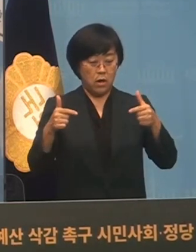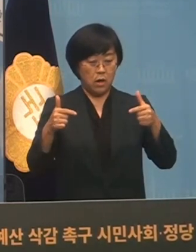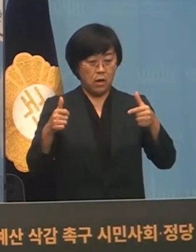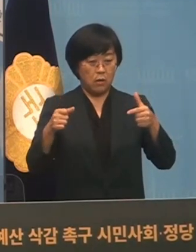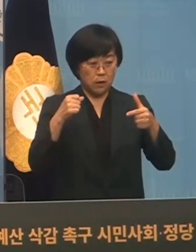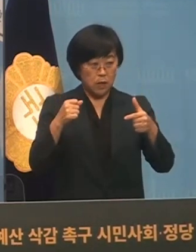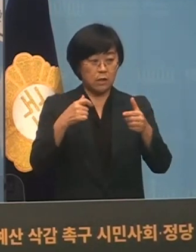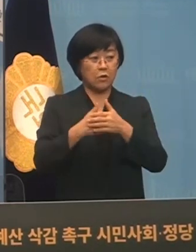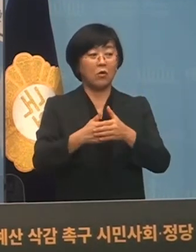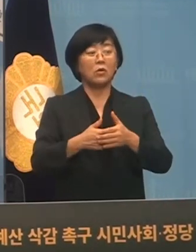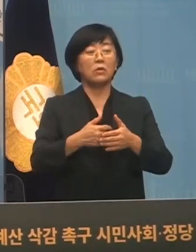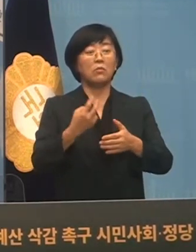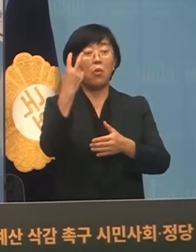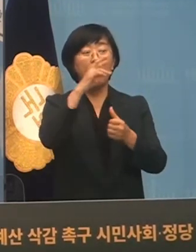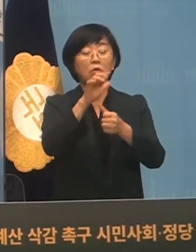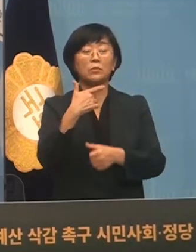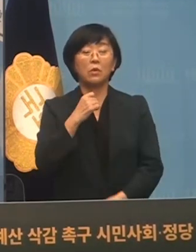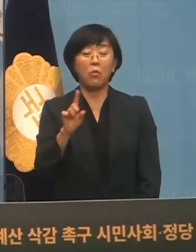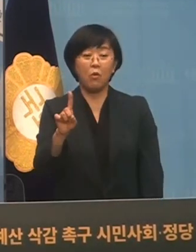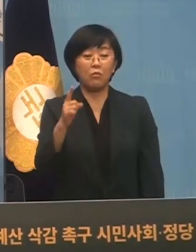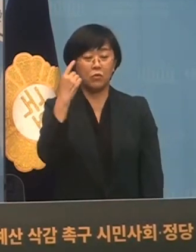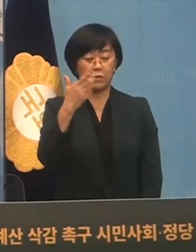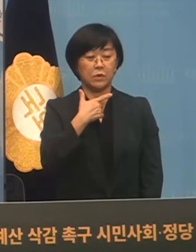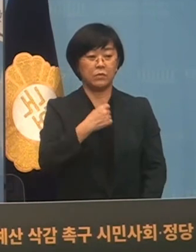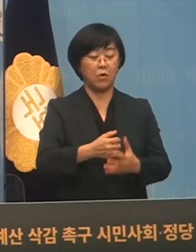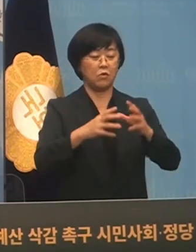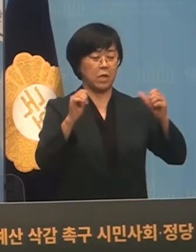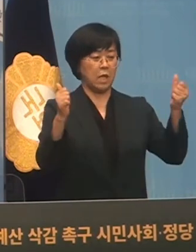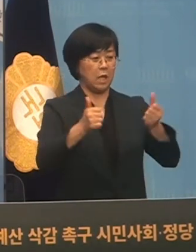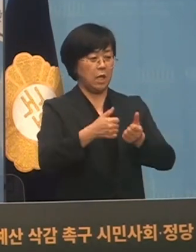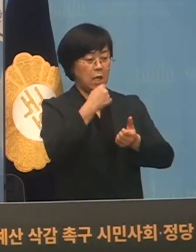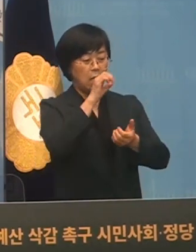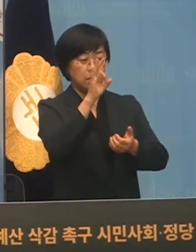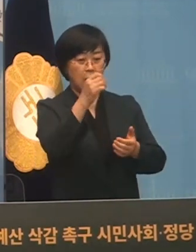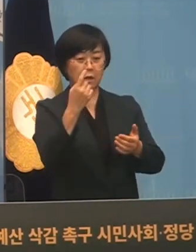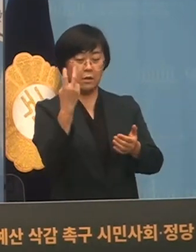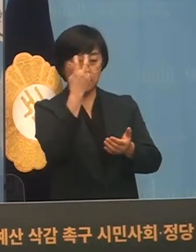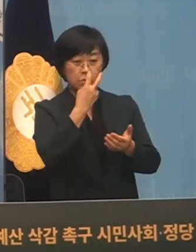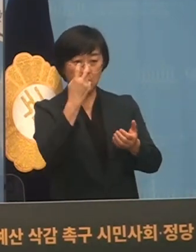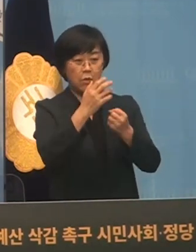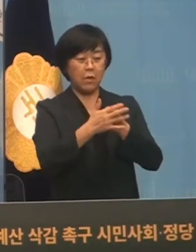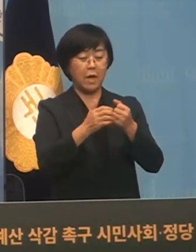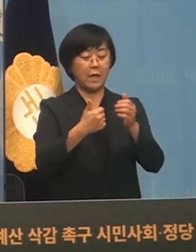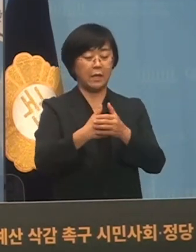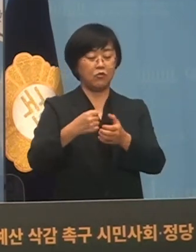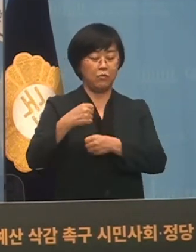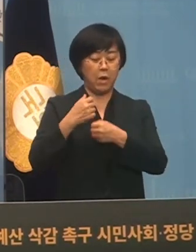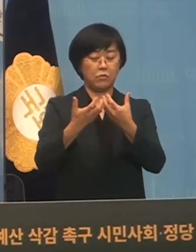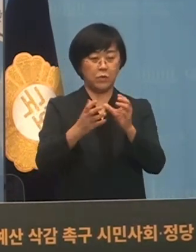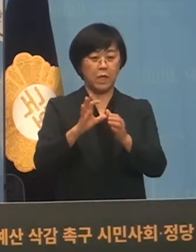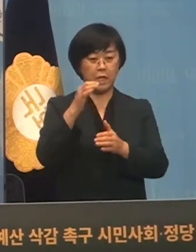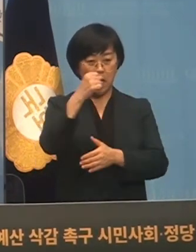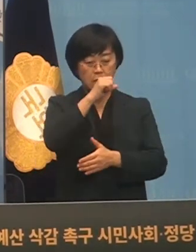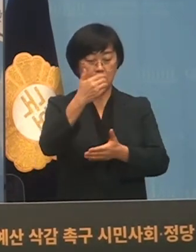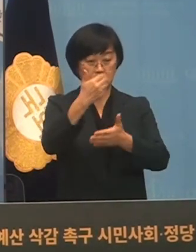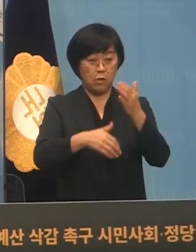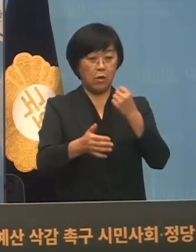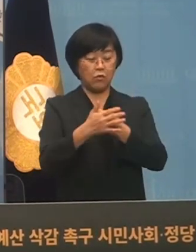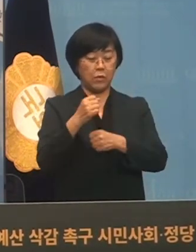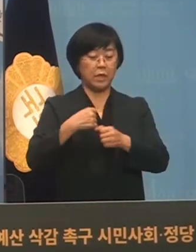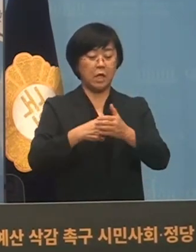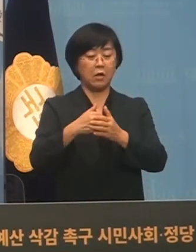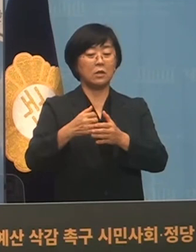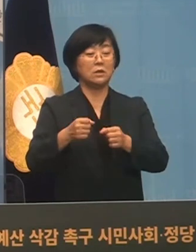도대체 무엇인지 묻지 않을 수 없습니다. 국회의 엄격한 예산 심사와 국방 예산의 삭감을 촉구합니다. 군비 증강은 남북